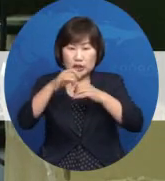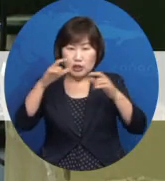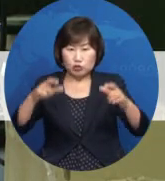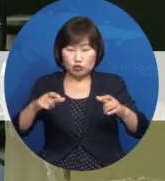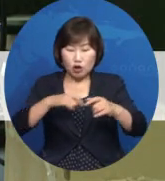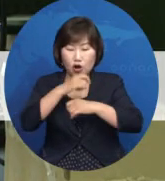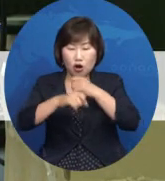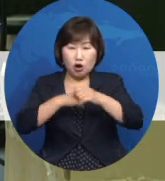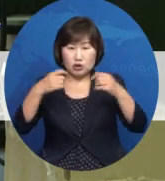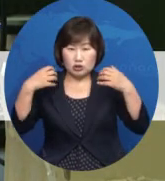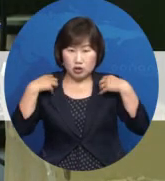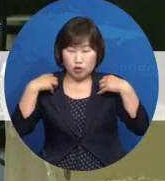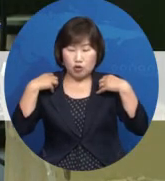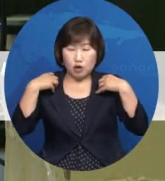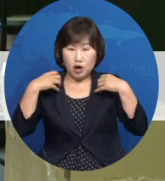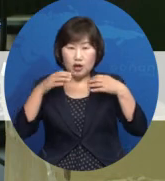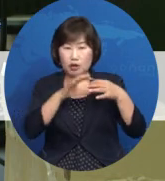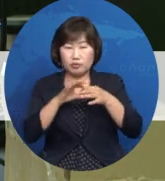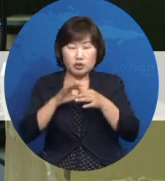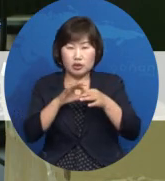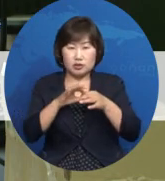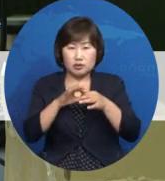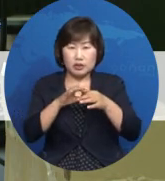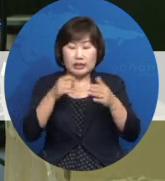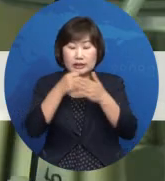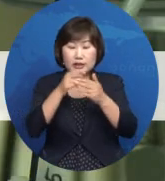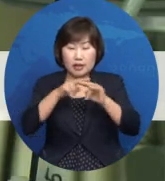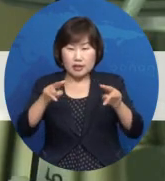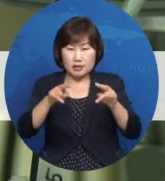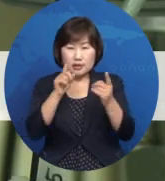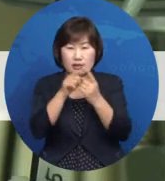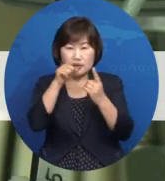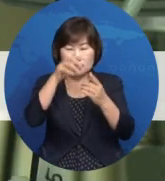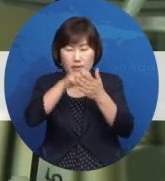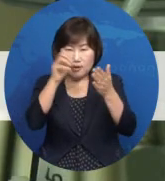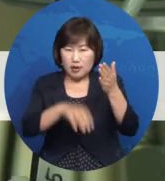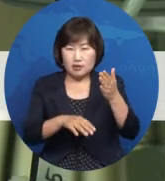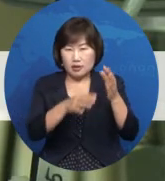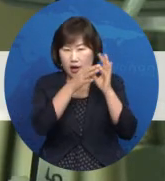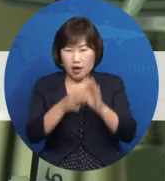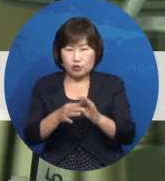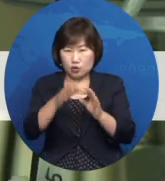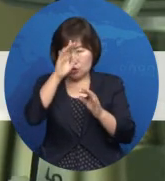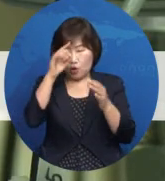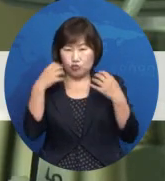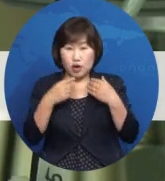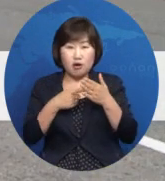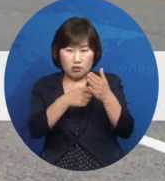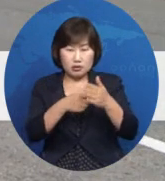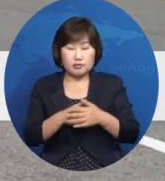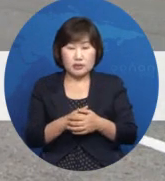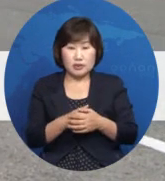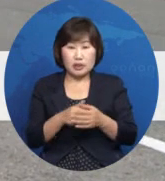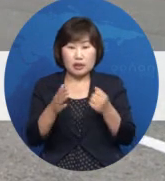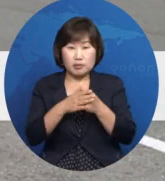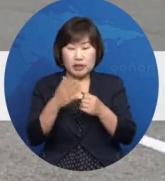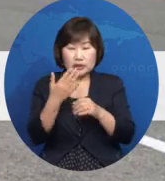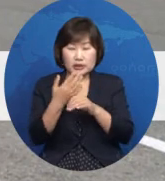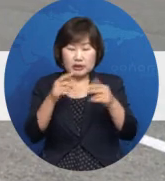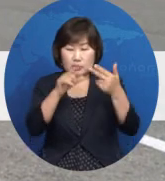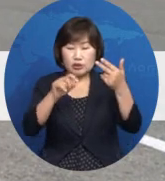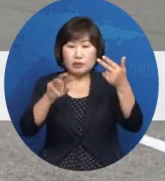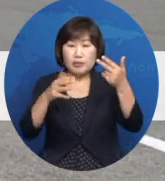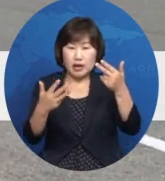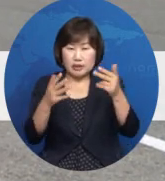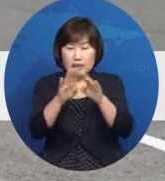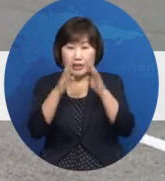대구경북경제자유구역청과 협력해 지정 해제 대상에서 제외토록 지속적으로 정부에 건의해왔습니다. 이에 따라 지난 7월 28일